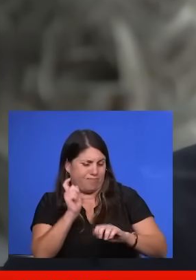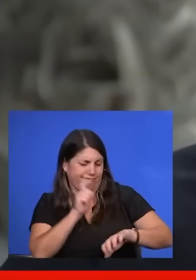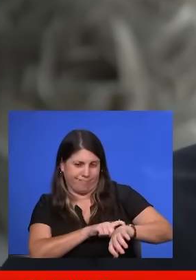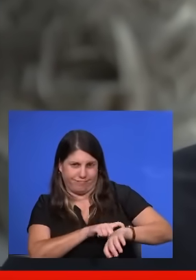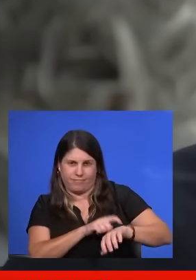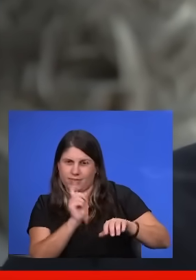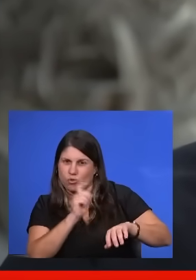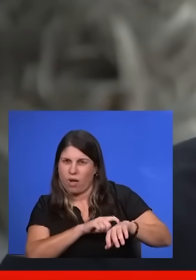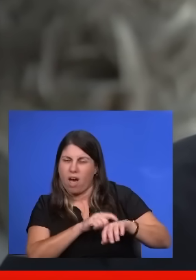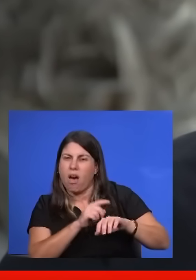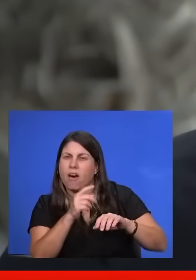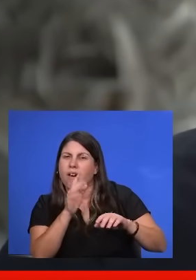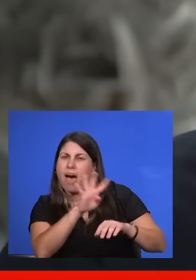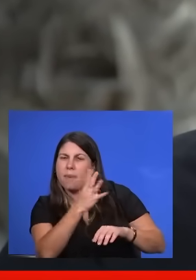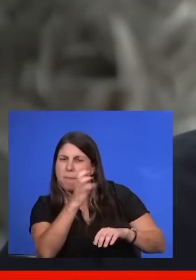בבוקר.